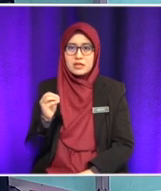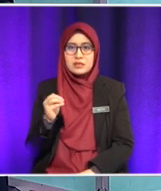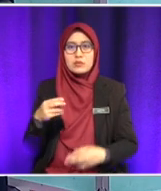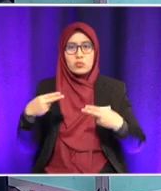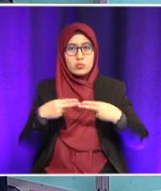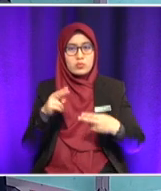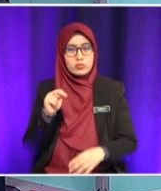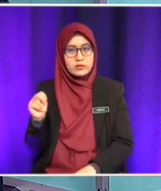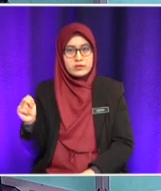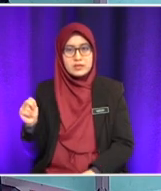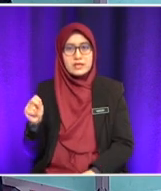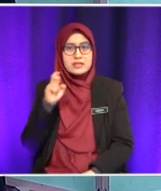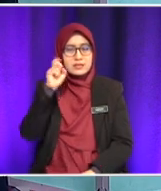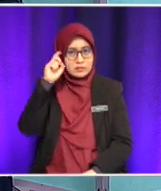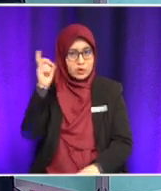betul